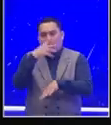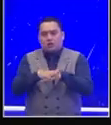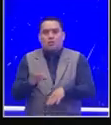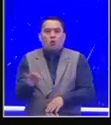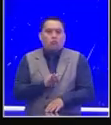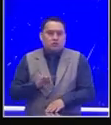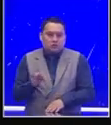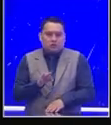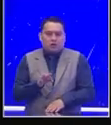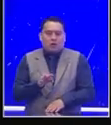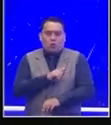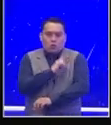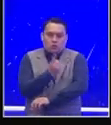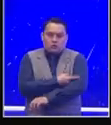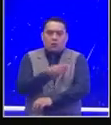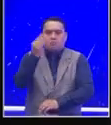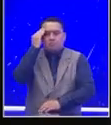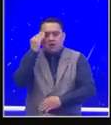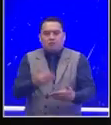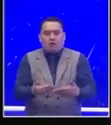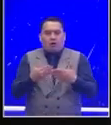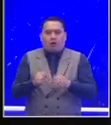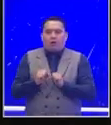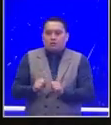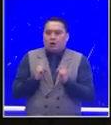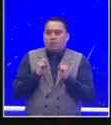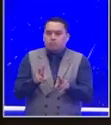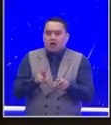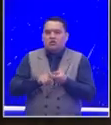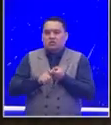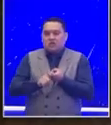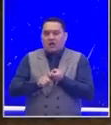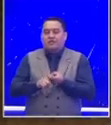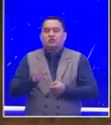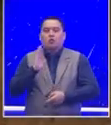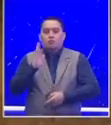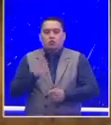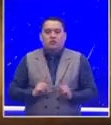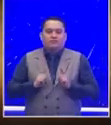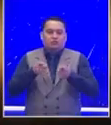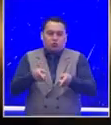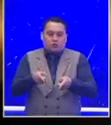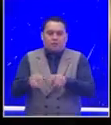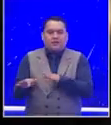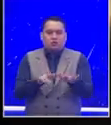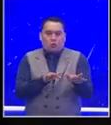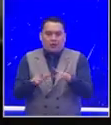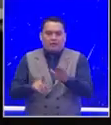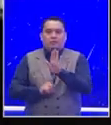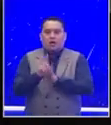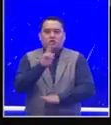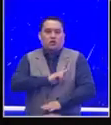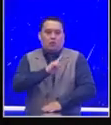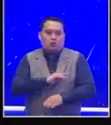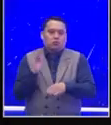Алматинской области об усилении мер по противодействию опасному вирусу COVID-19 вступил в силу. Так в регионе начали